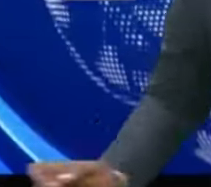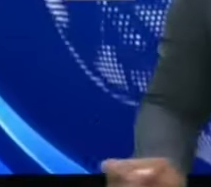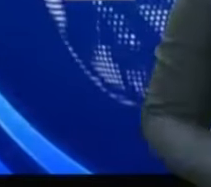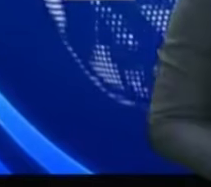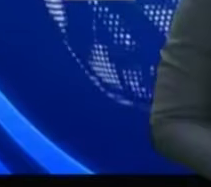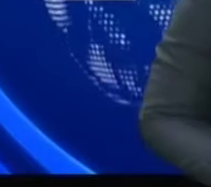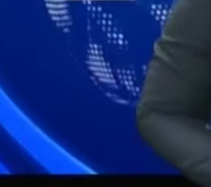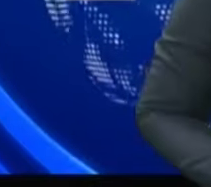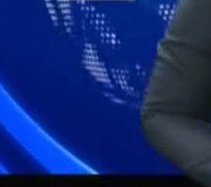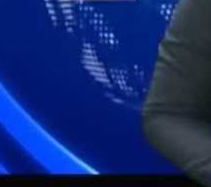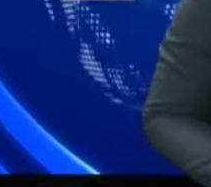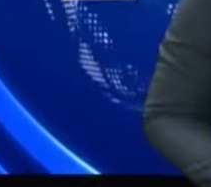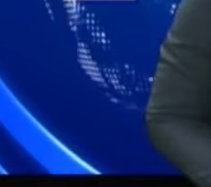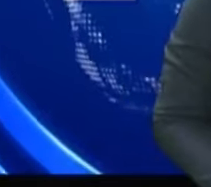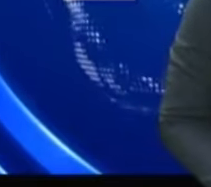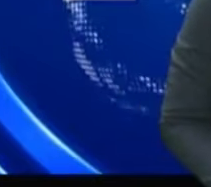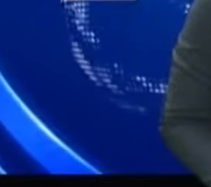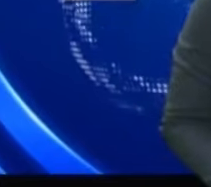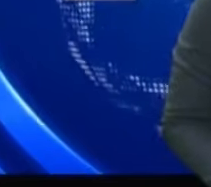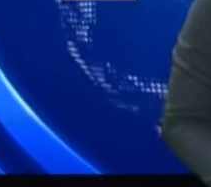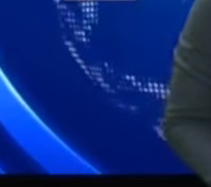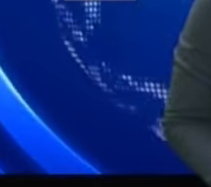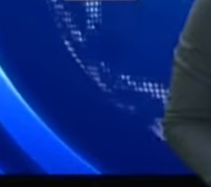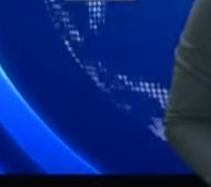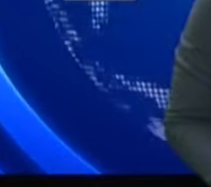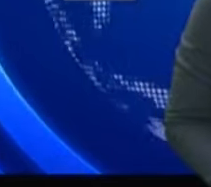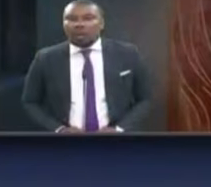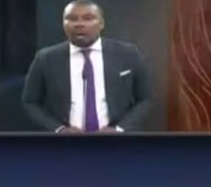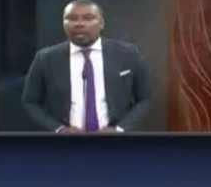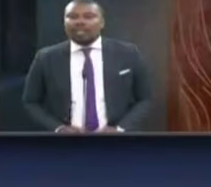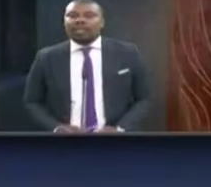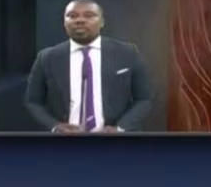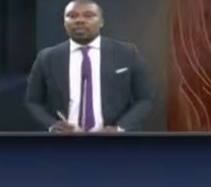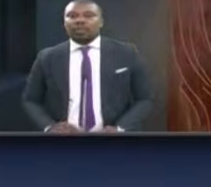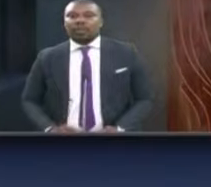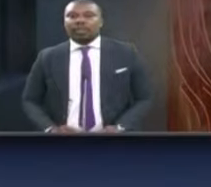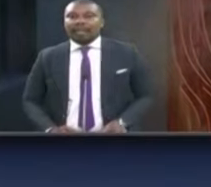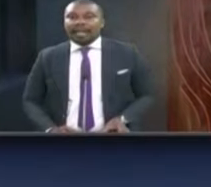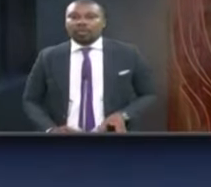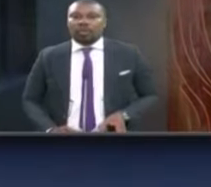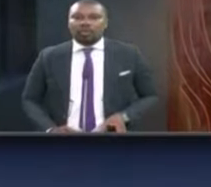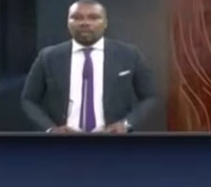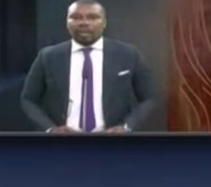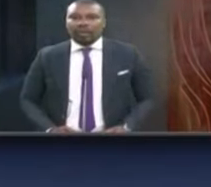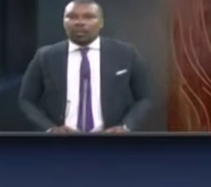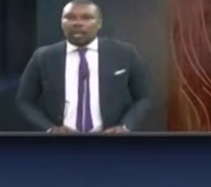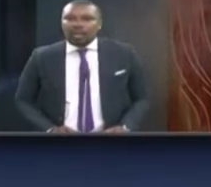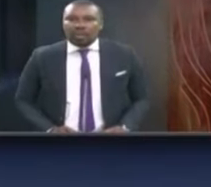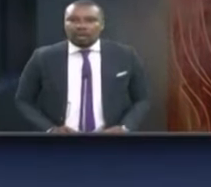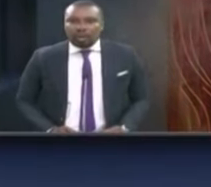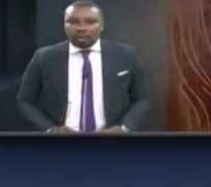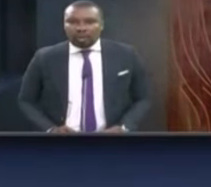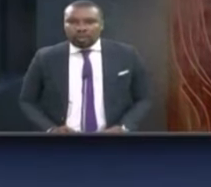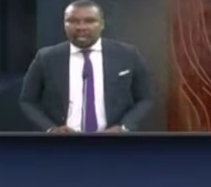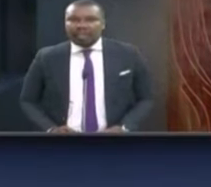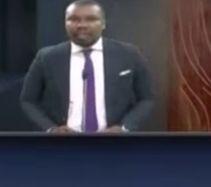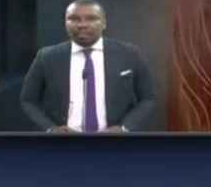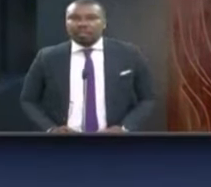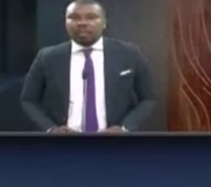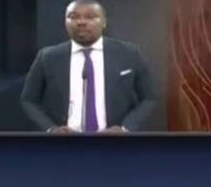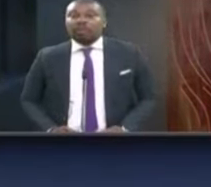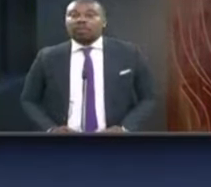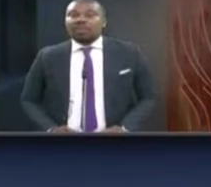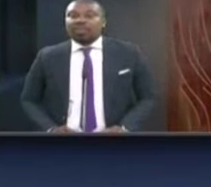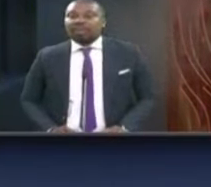Madame, Monsieur, bonsoir. Une revendication à la une de ce soir. Les agents et cadres de la Congolaise de Voie